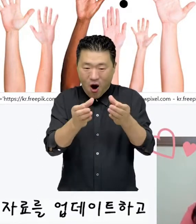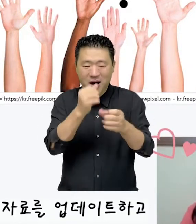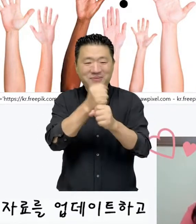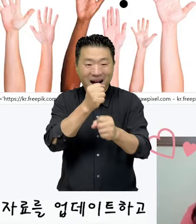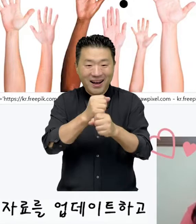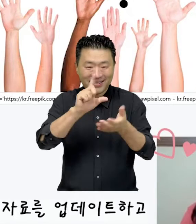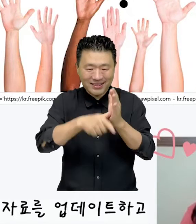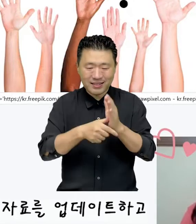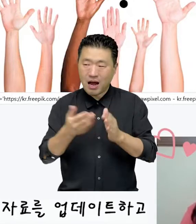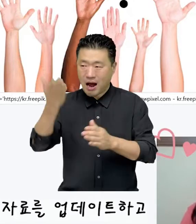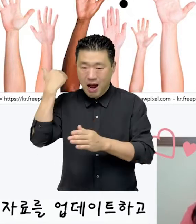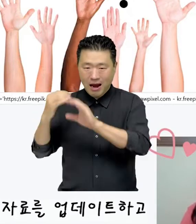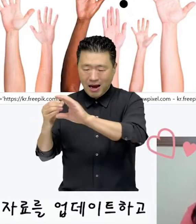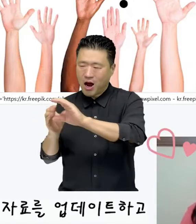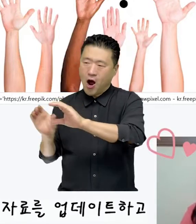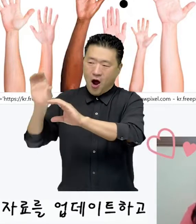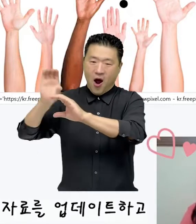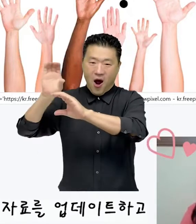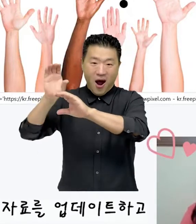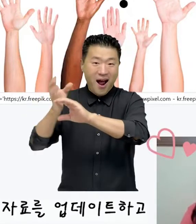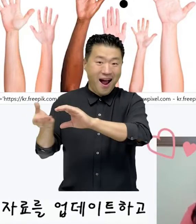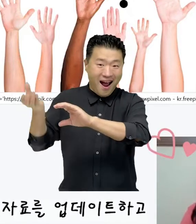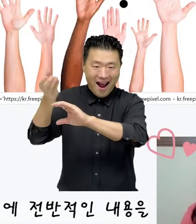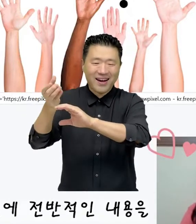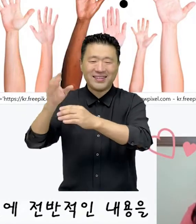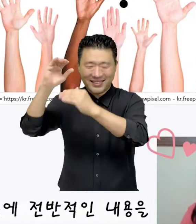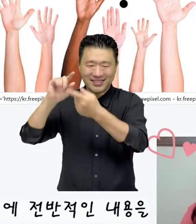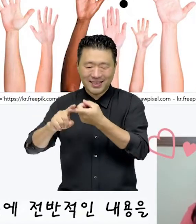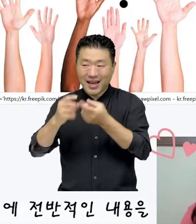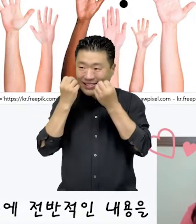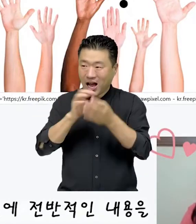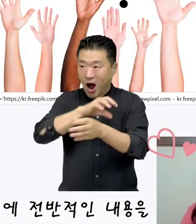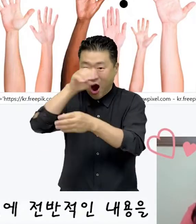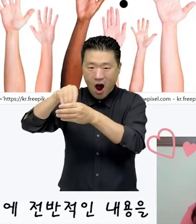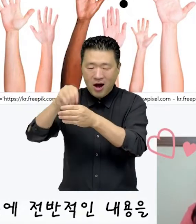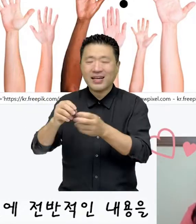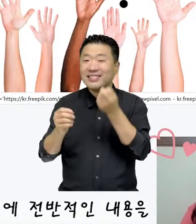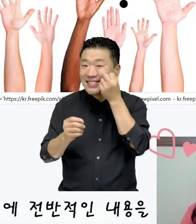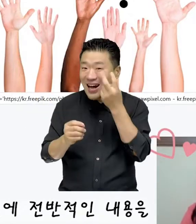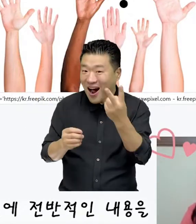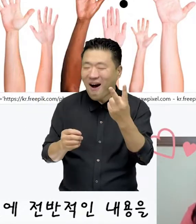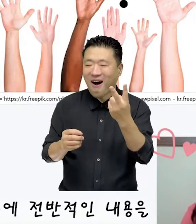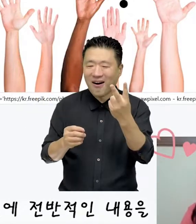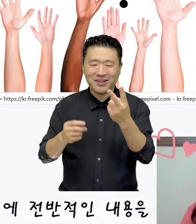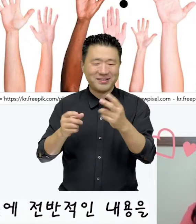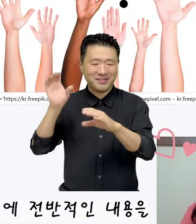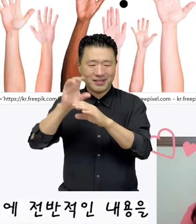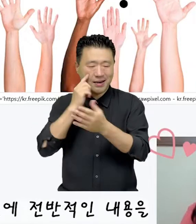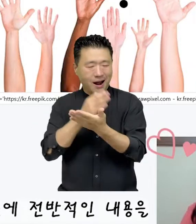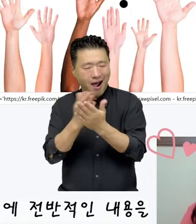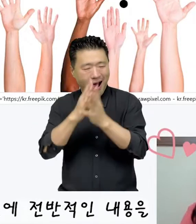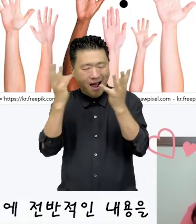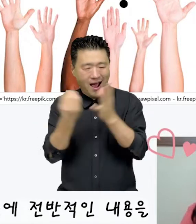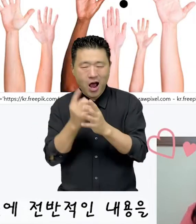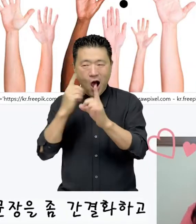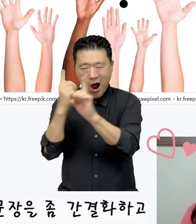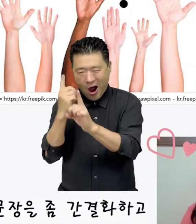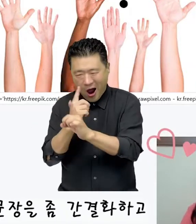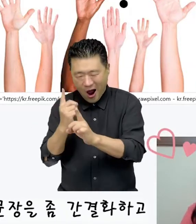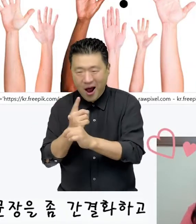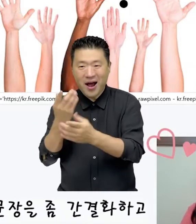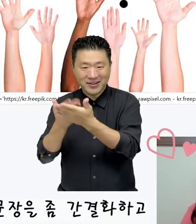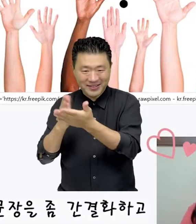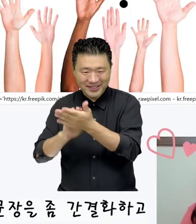같은 경우에는 기존 자료를 업데이트하고 새로운 자료를 넣고 하는데 한 2개월, 그다음에 전반적인 내용을